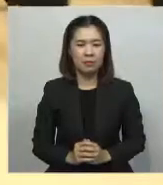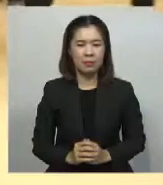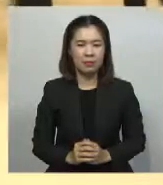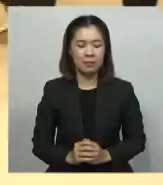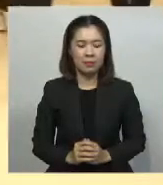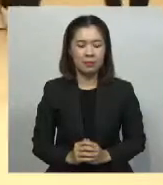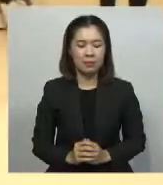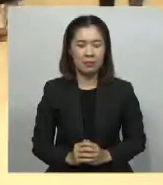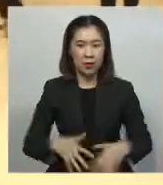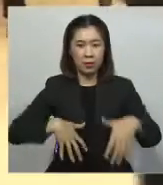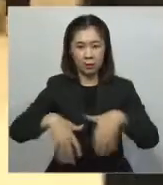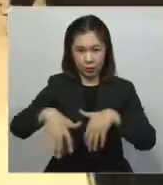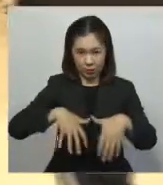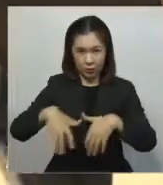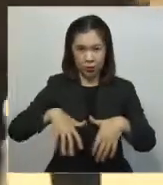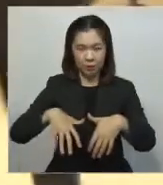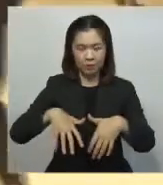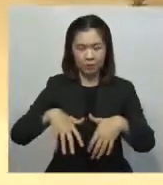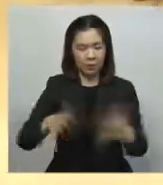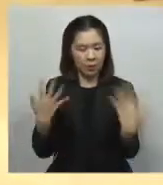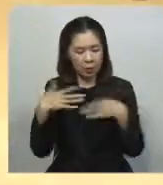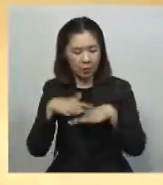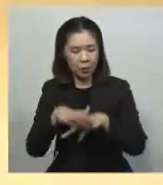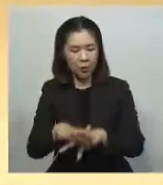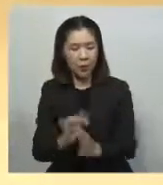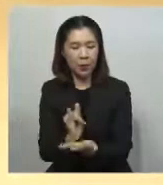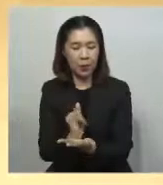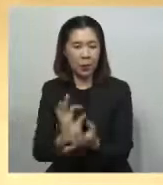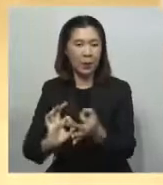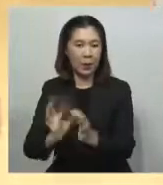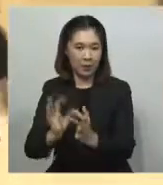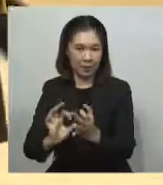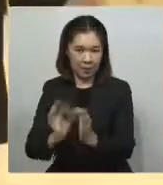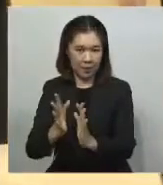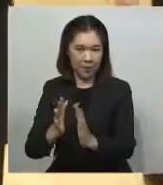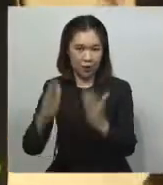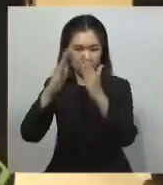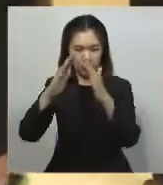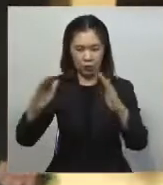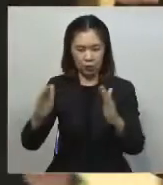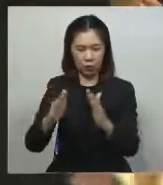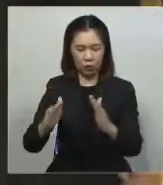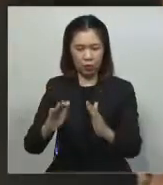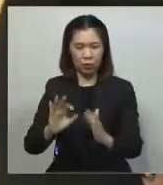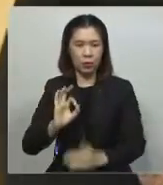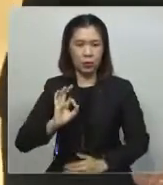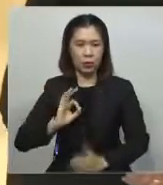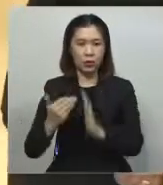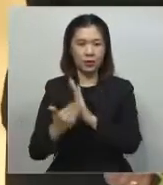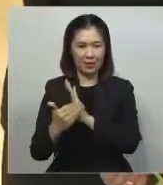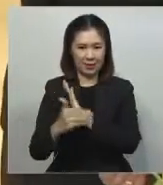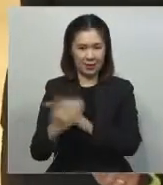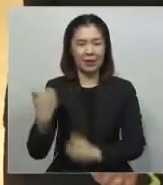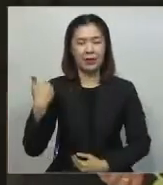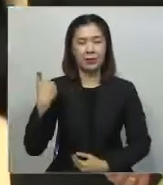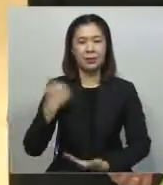สำหรับประชาชนนะคะที่จะเดินทางไปร่วมงานนะคะที่ชาปนสถานชั่วคราวพุทธมณฑลอีสานนั้นก็สามารถใช้บริการ